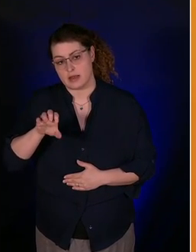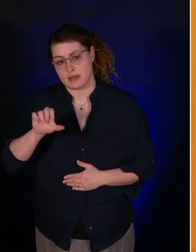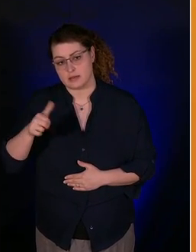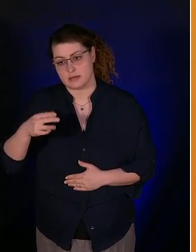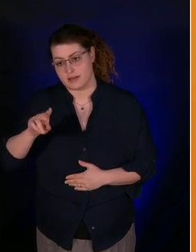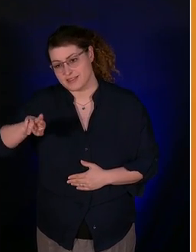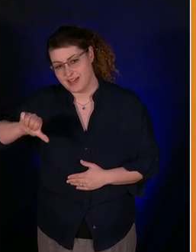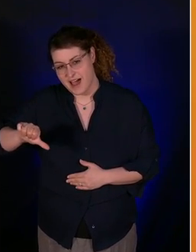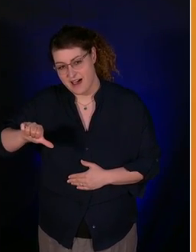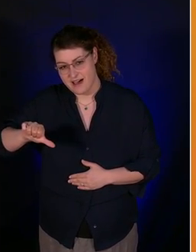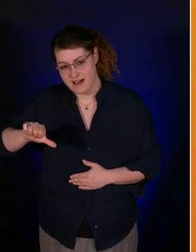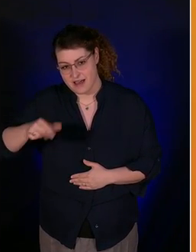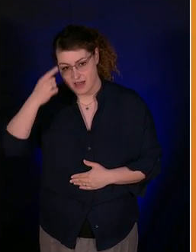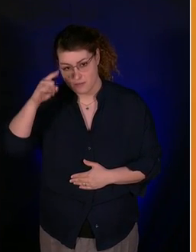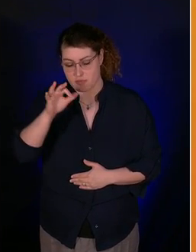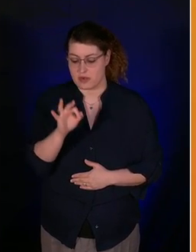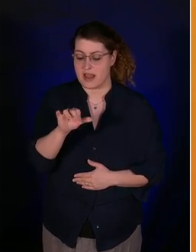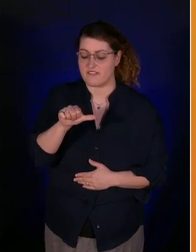2 pour la FAPT.